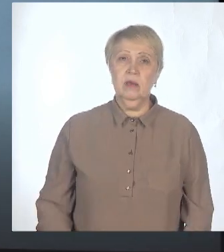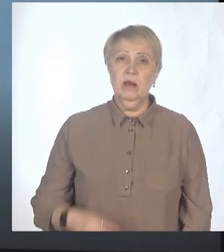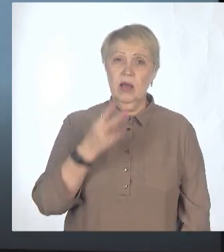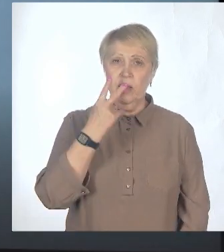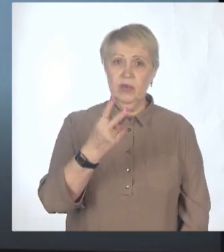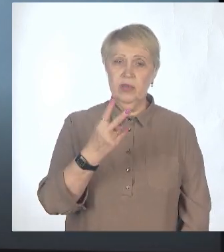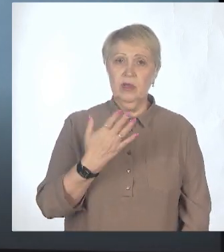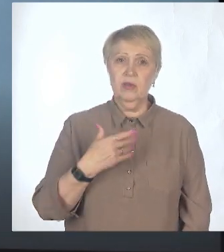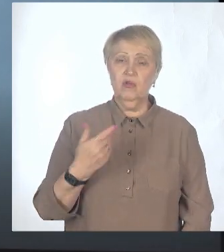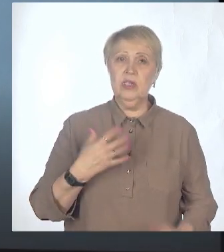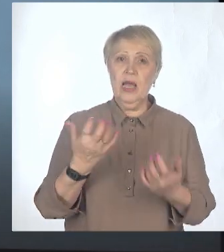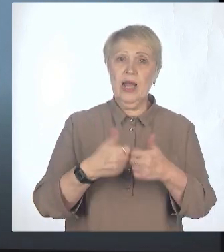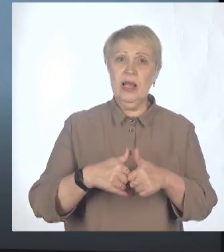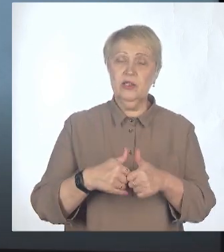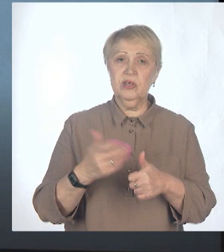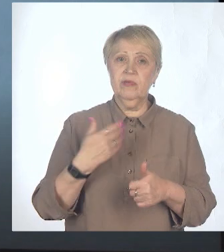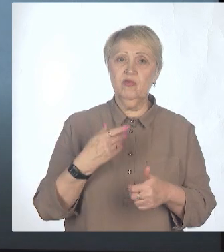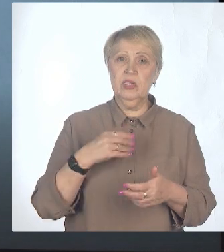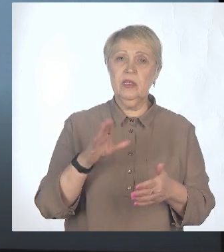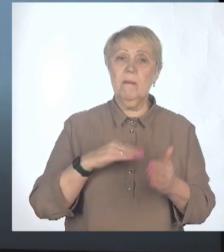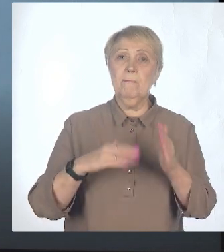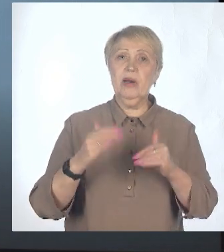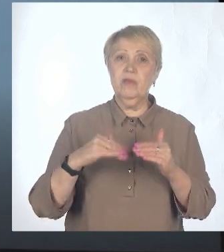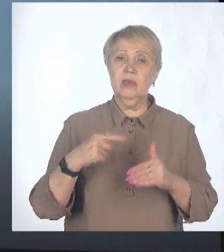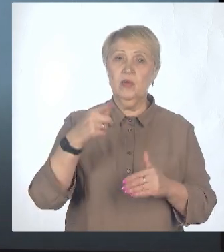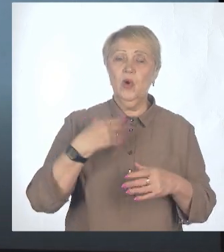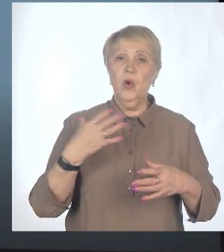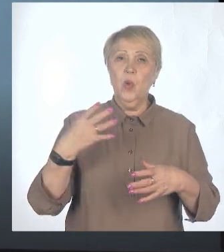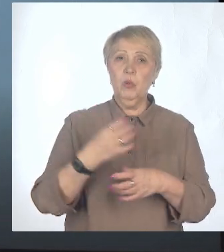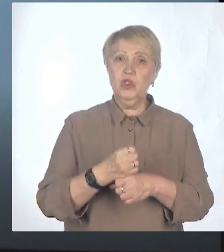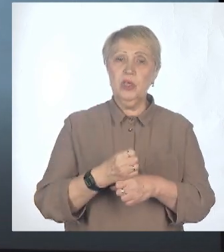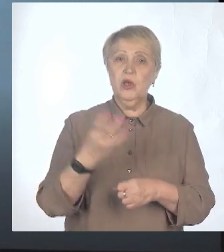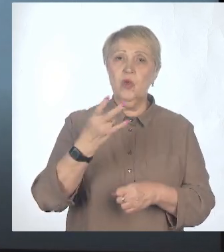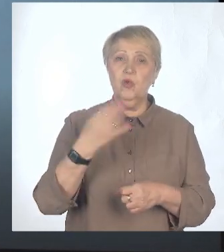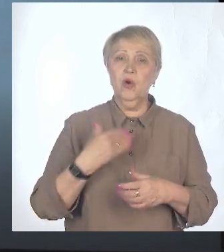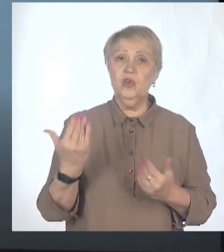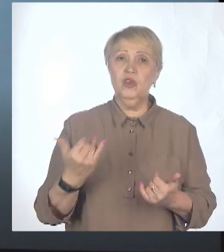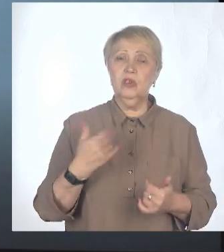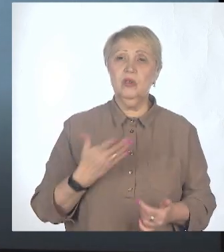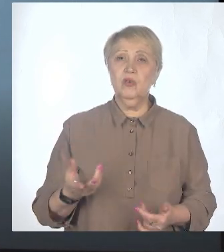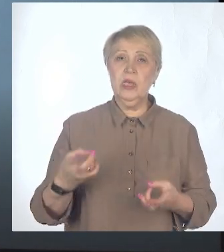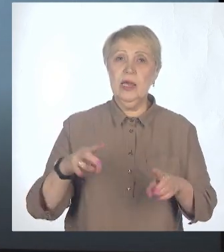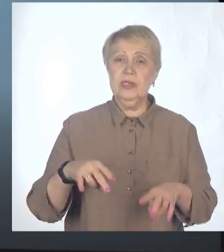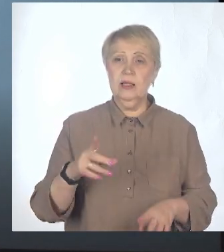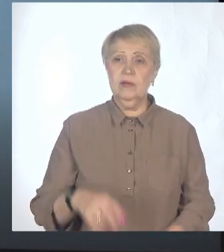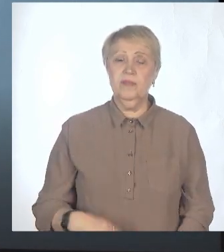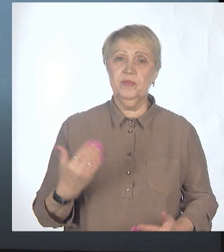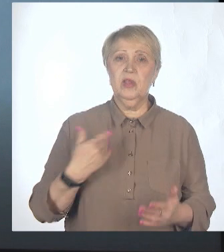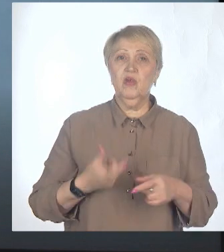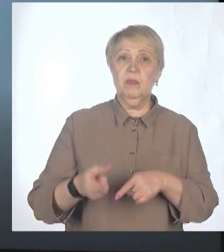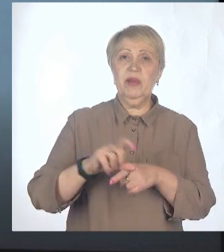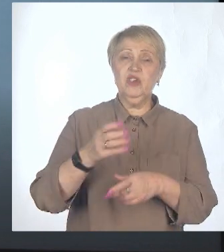количество вакансий. Хоть их и уменьшается, их за 2021 год было очень много. Мы пока не можем сказать, что и они сейчас сильно